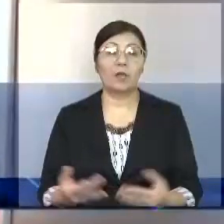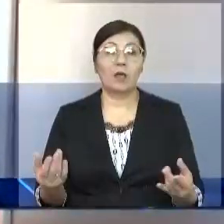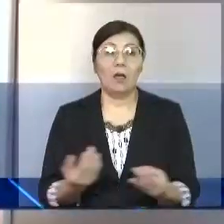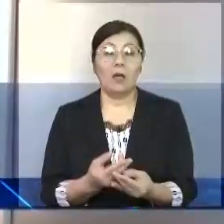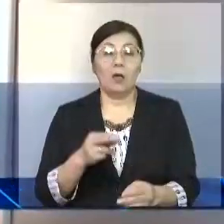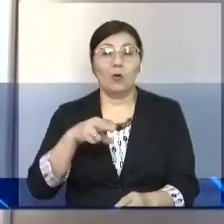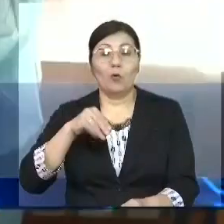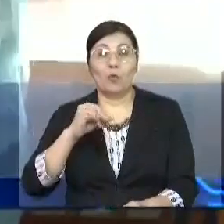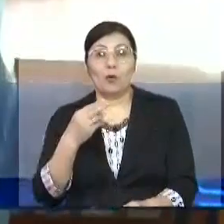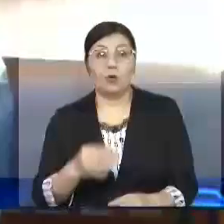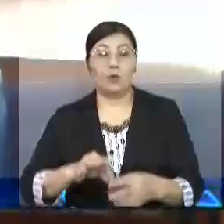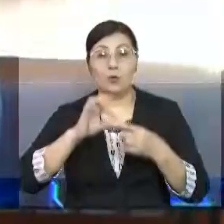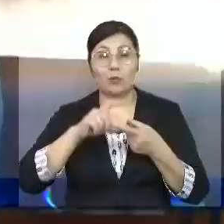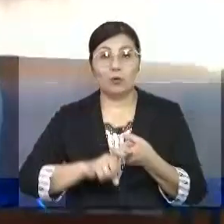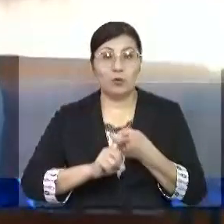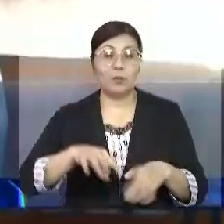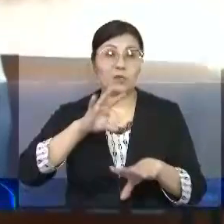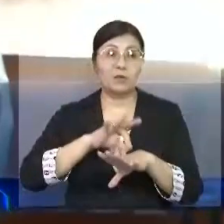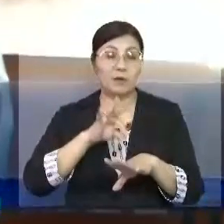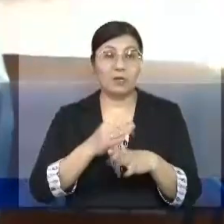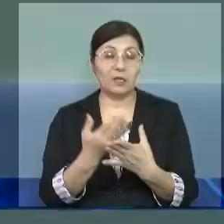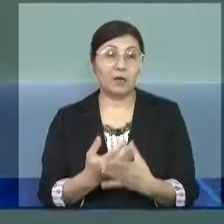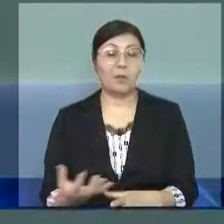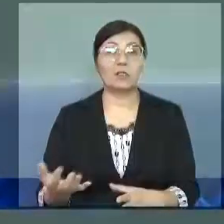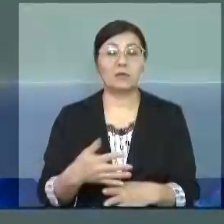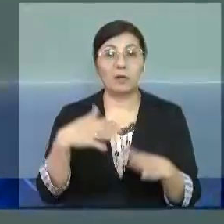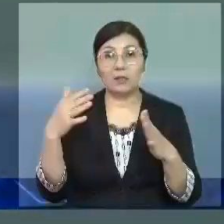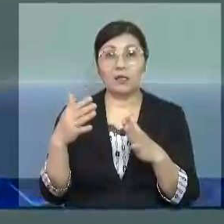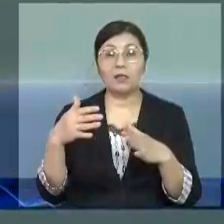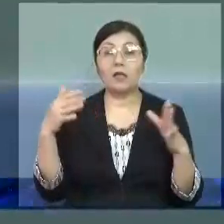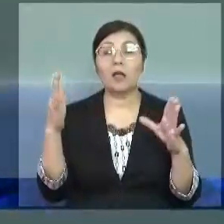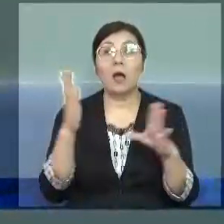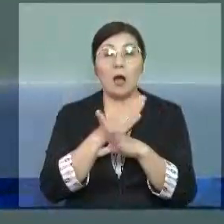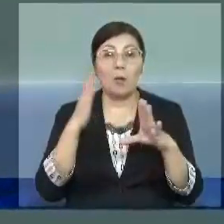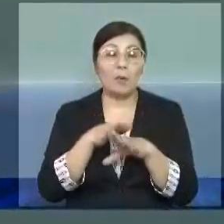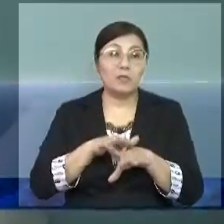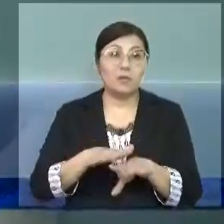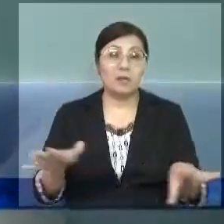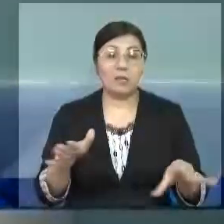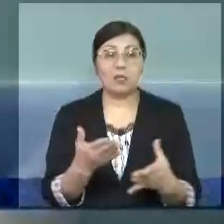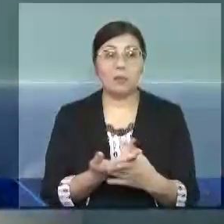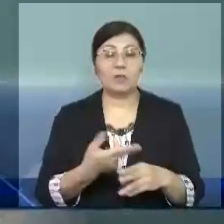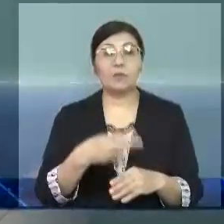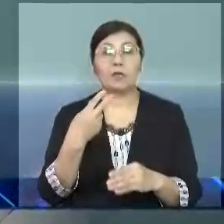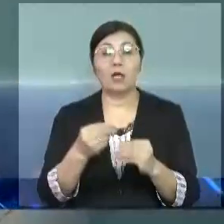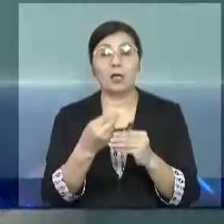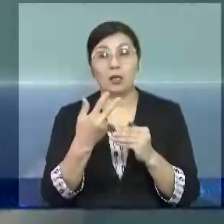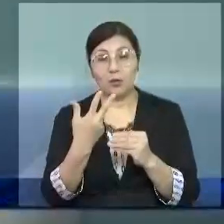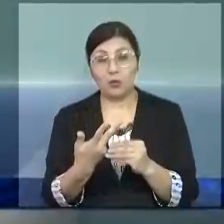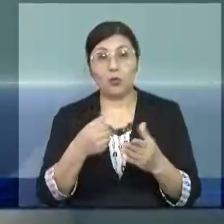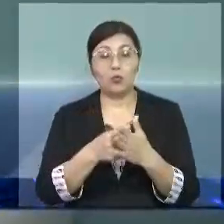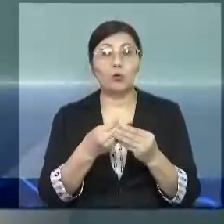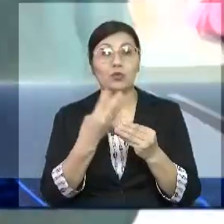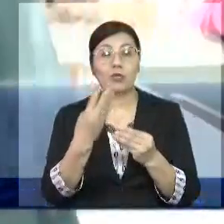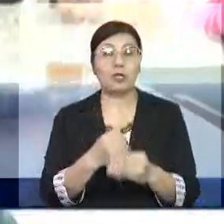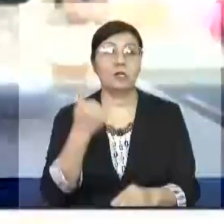что коклюш является острым инфекционным заболеванием, имеющим воздушно-капельный путь распространения. Инкубационный период составляет от 3 до 14 недель.